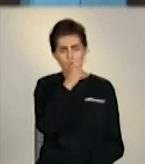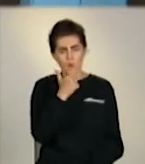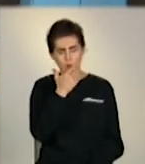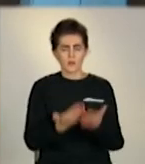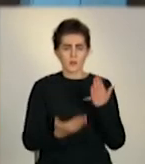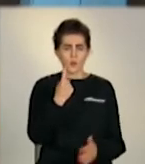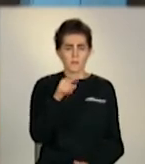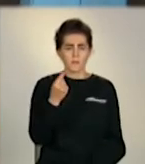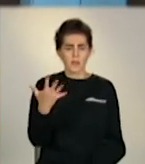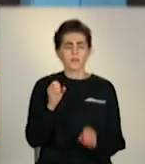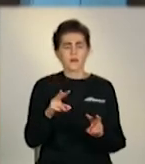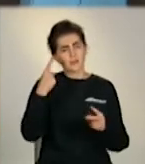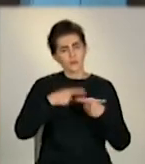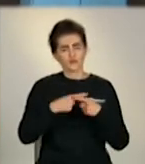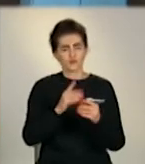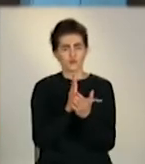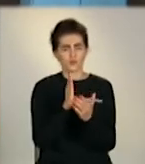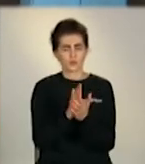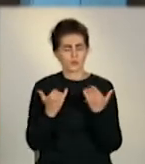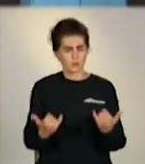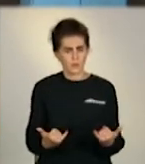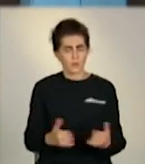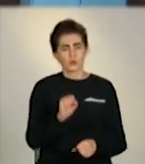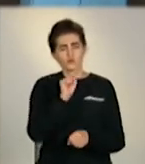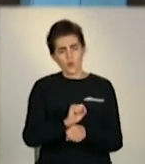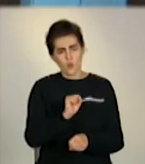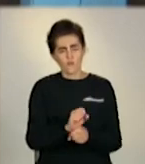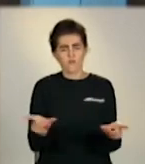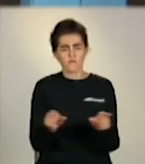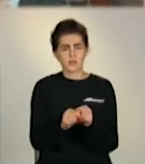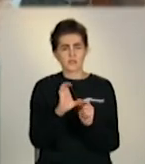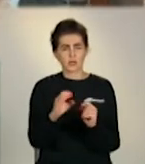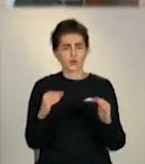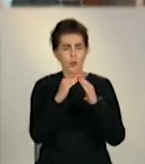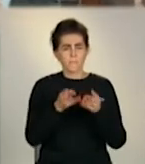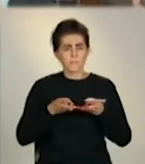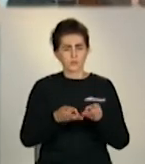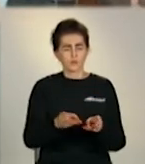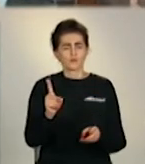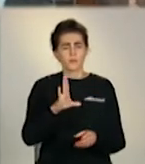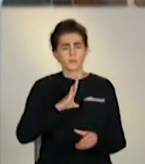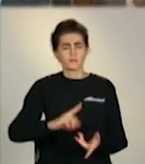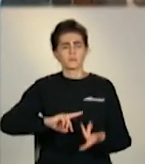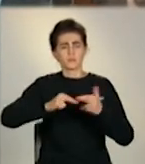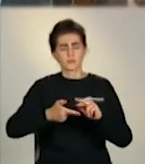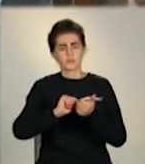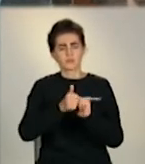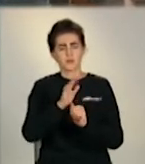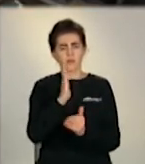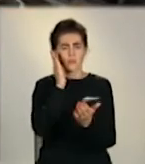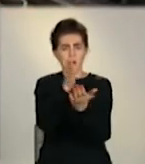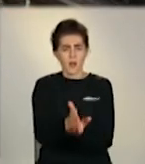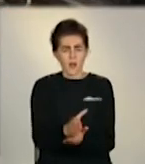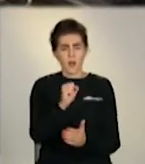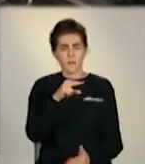по техническому состоянию на данный момент. И остановки делаем совместно с доменными печами. Что было заменено? Было заменено направляющий аппарат и